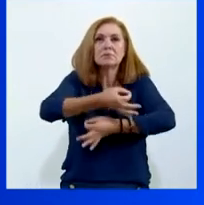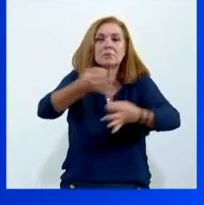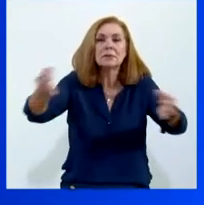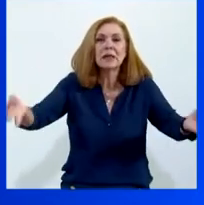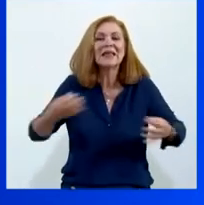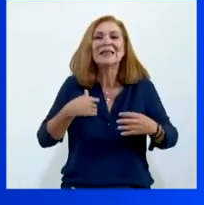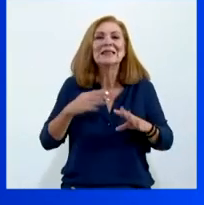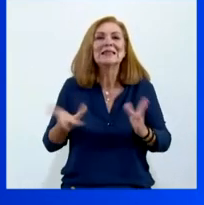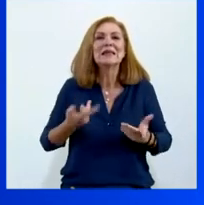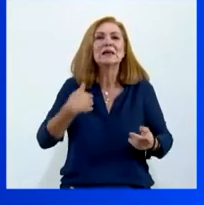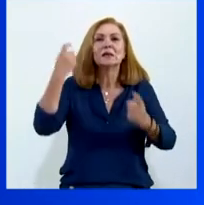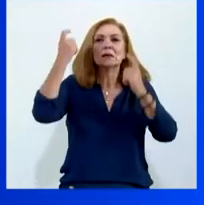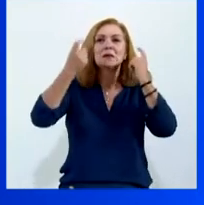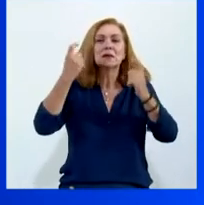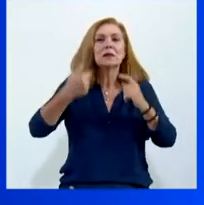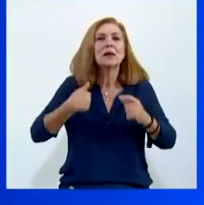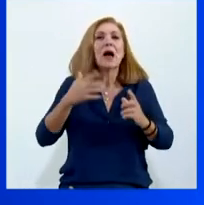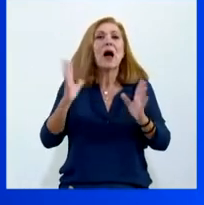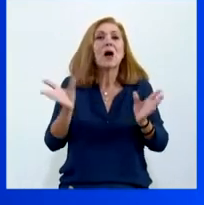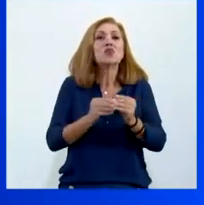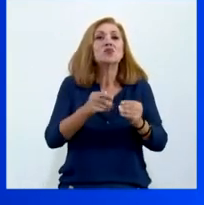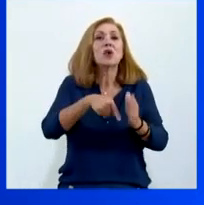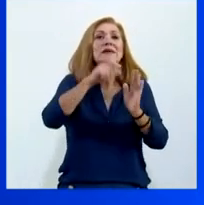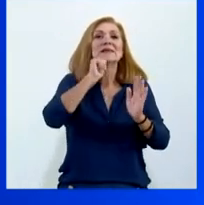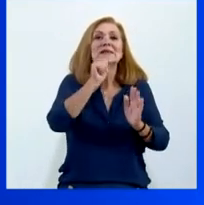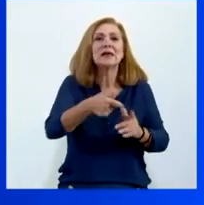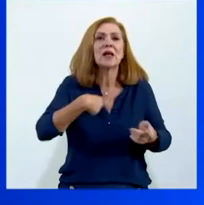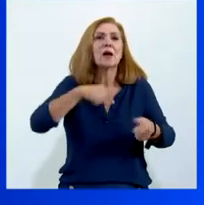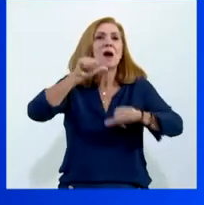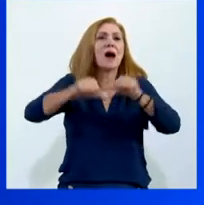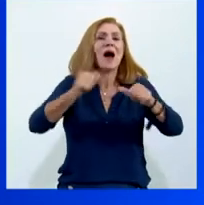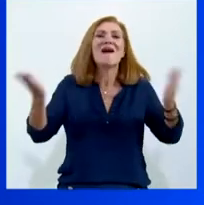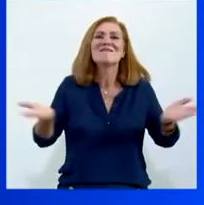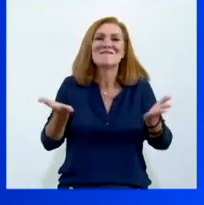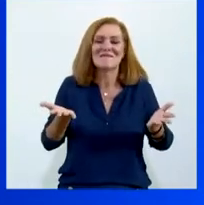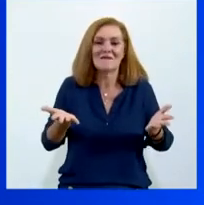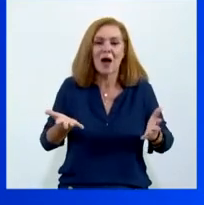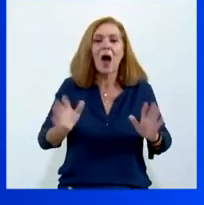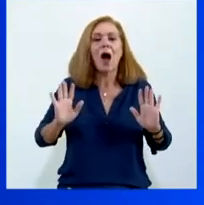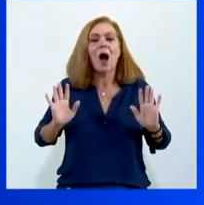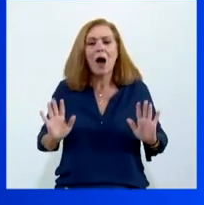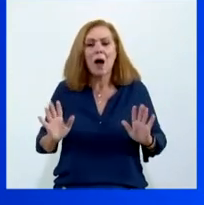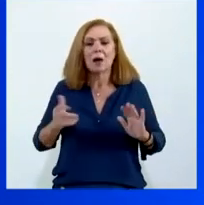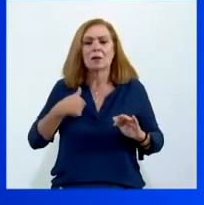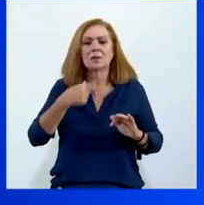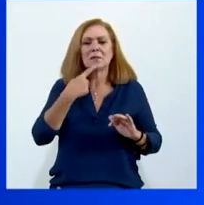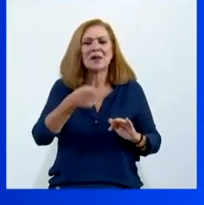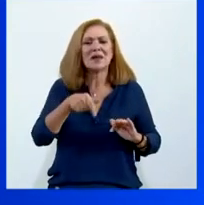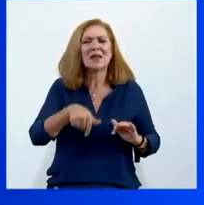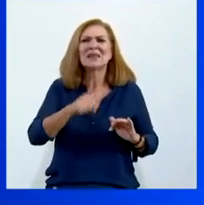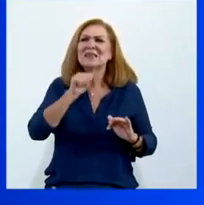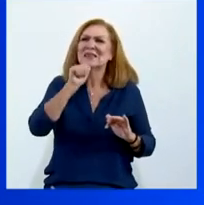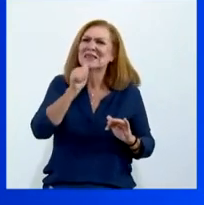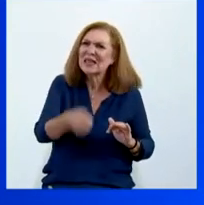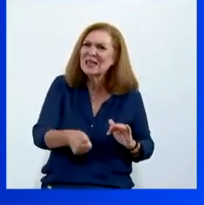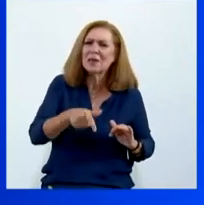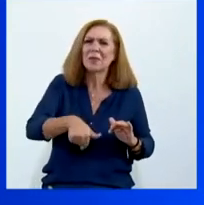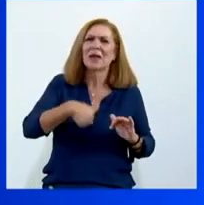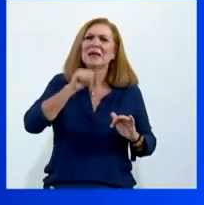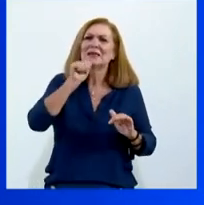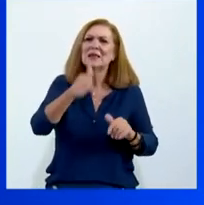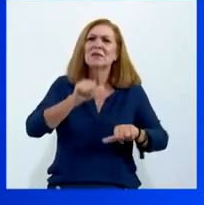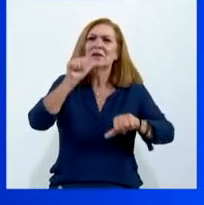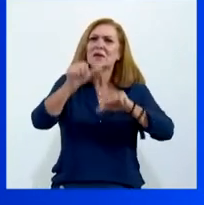τον τρόπο τον οποίο αντιλαμβανόμαστε τις αλλαγές που πρέπει να γίνουν στο Σύνταγμα. Δεν θα ήθελα όμως σε καμία περίπτωση να θεωρήσουμε ότι το Σύνταγμα και η αλλαγή του Συντάγματος